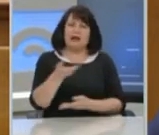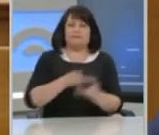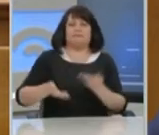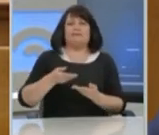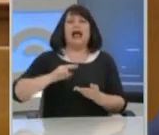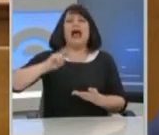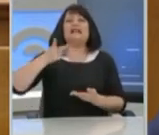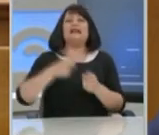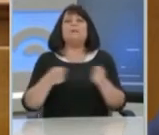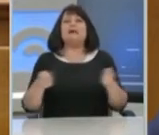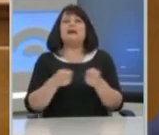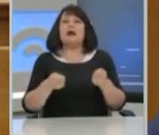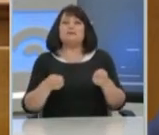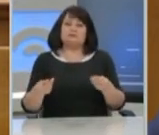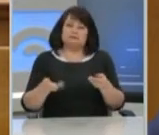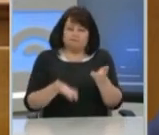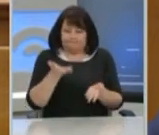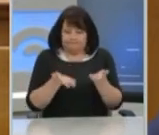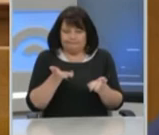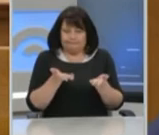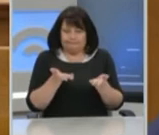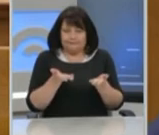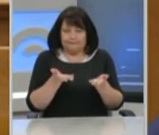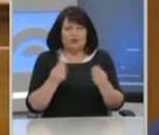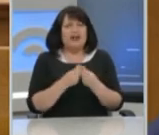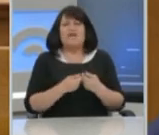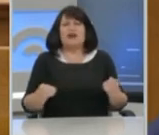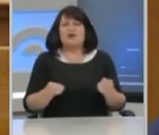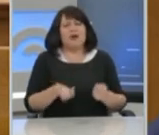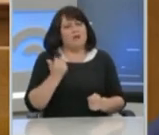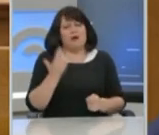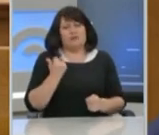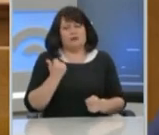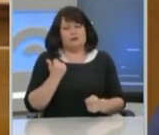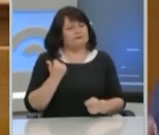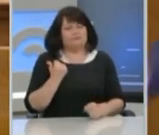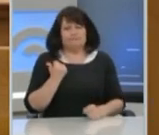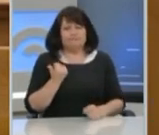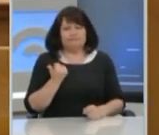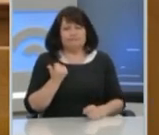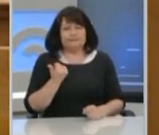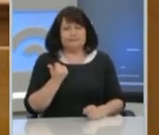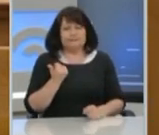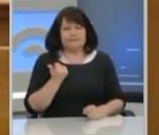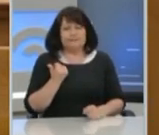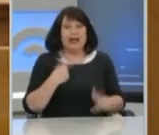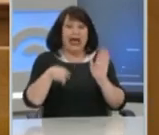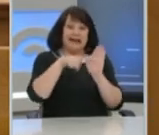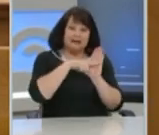θα εφαρμοστούν τόσα κι άλλα τόσα, όπως λέγατε εσείς, αλλά για κάθε